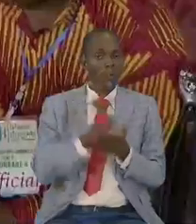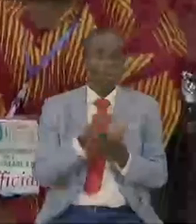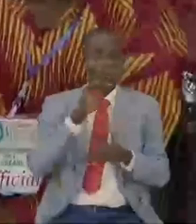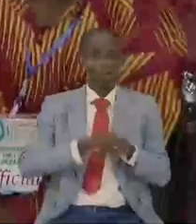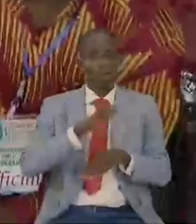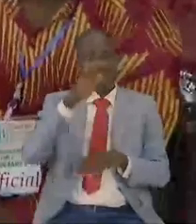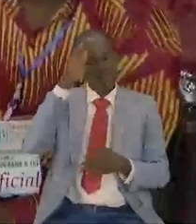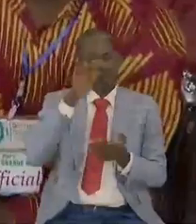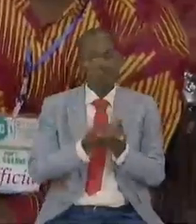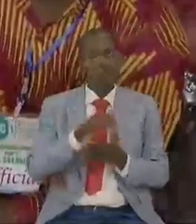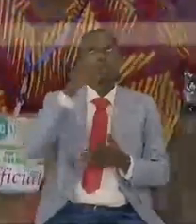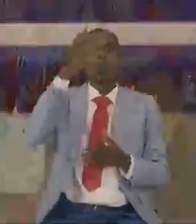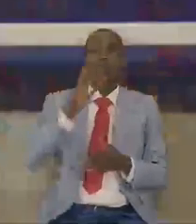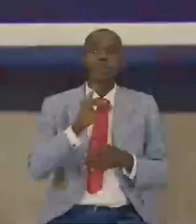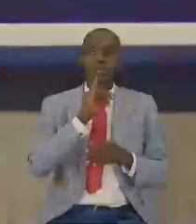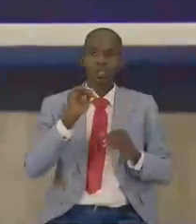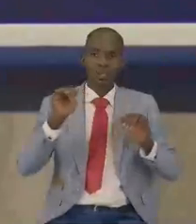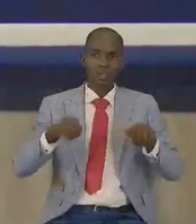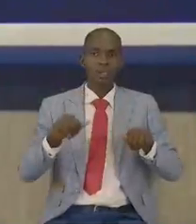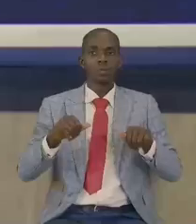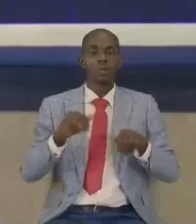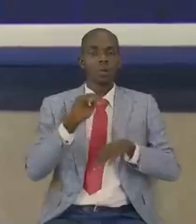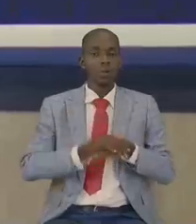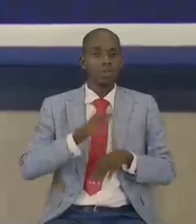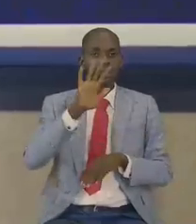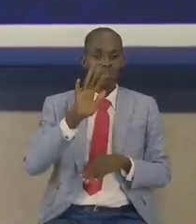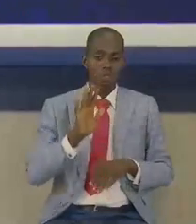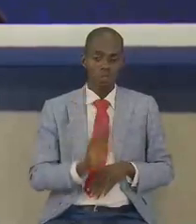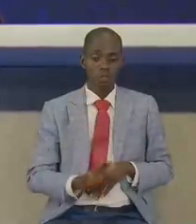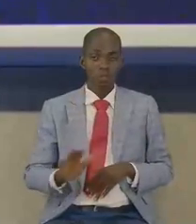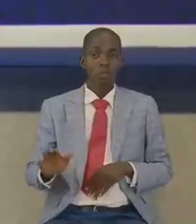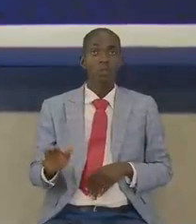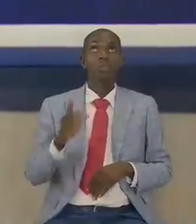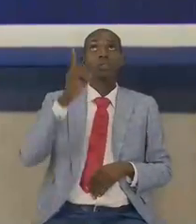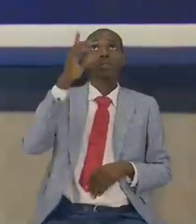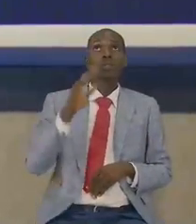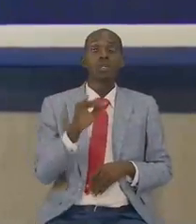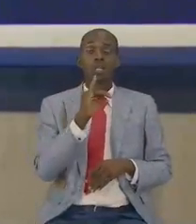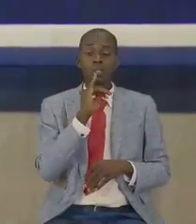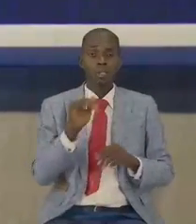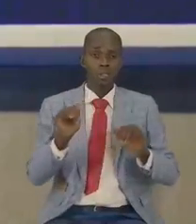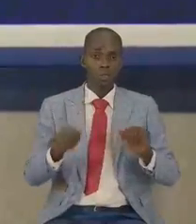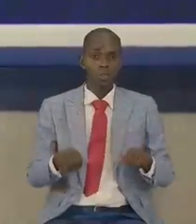mari, Dieu est capable. Sur tes enfants, Dieu est capable